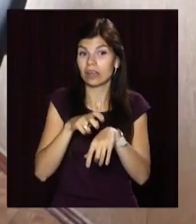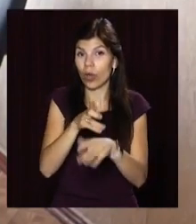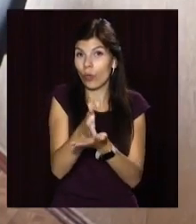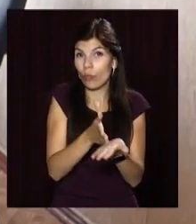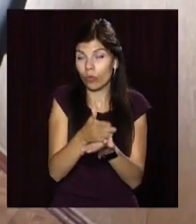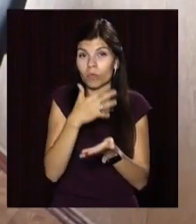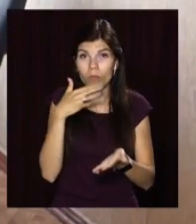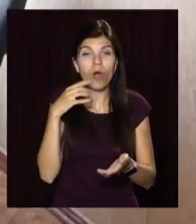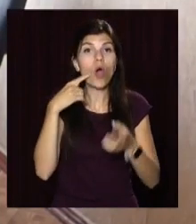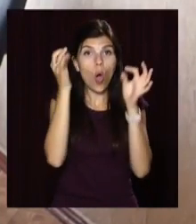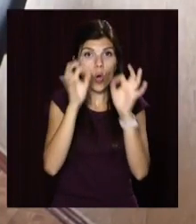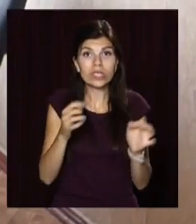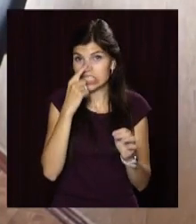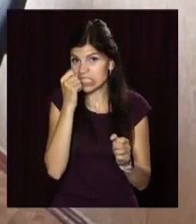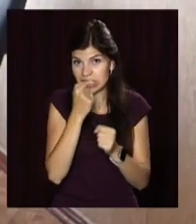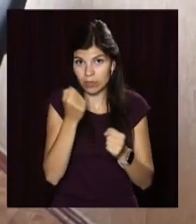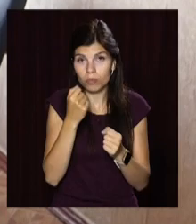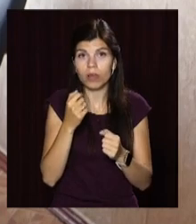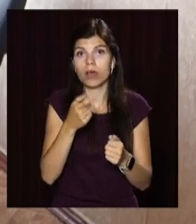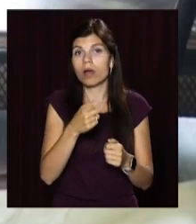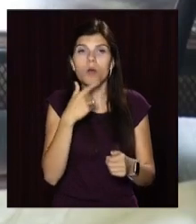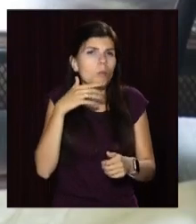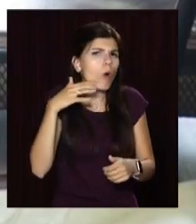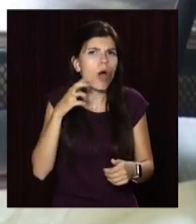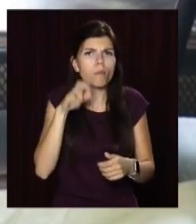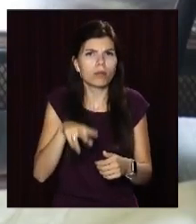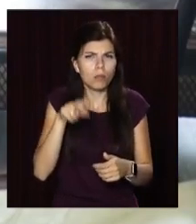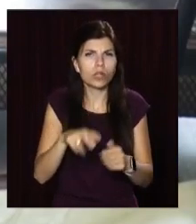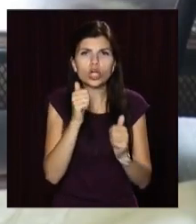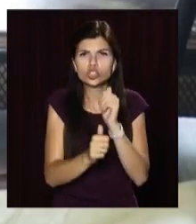Каже, восени та взимку їй доводиться оформлювати приблизно 100